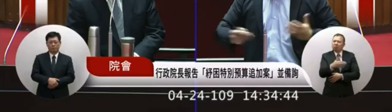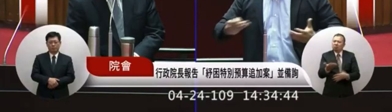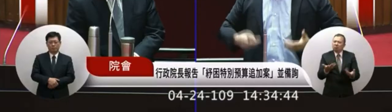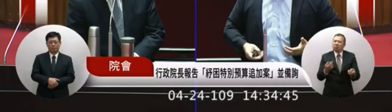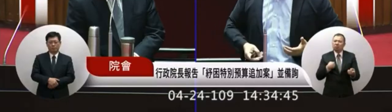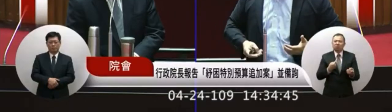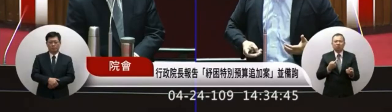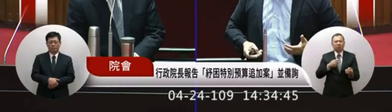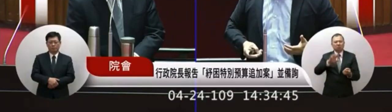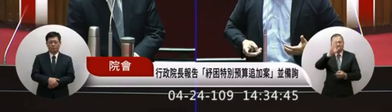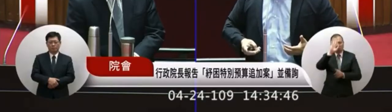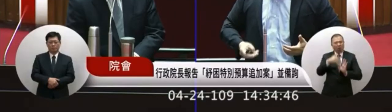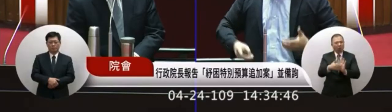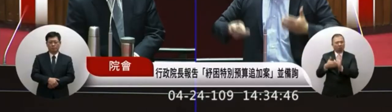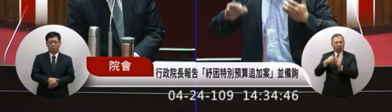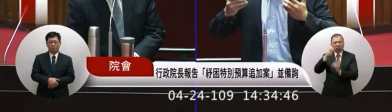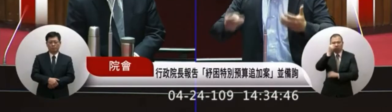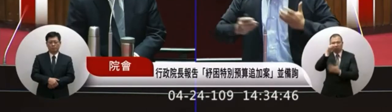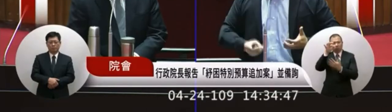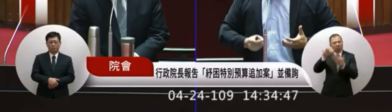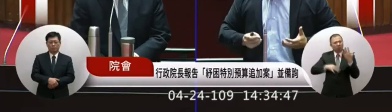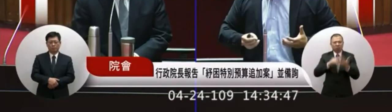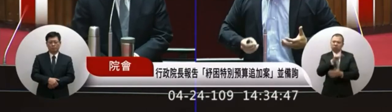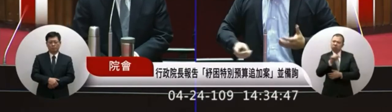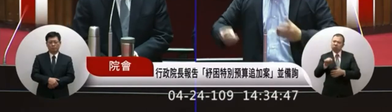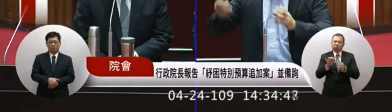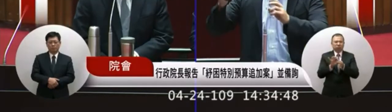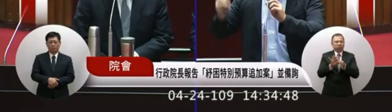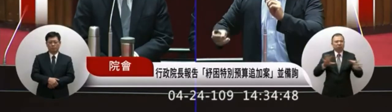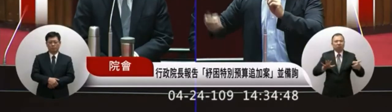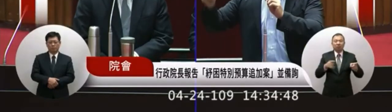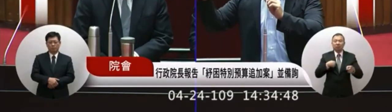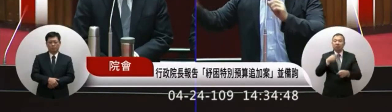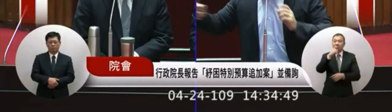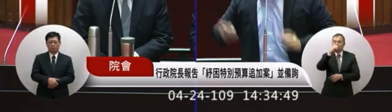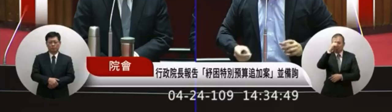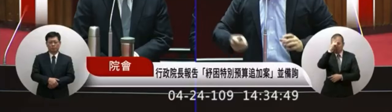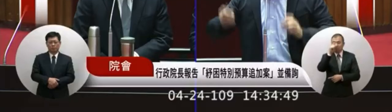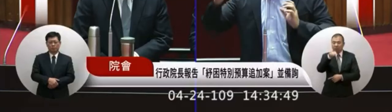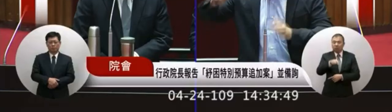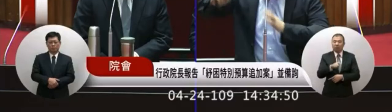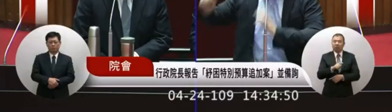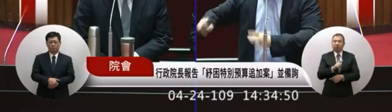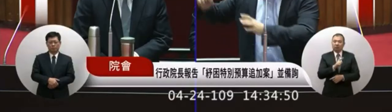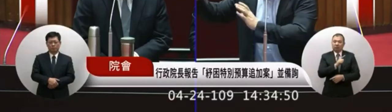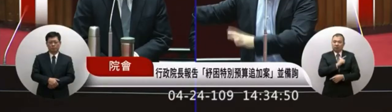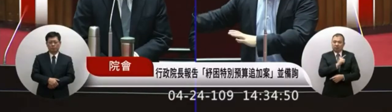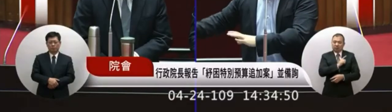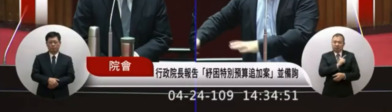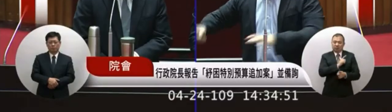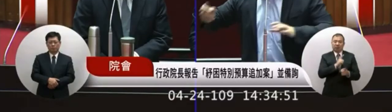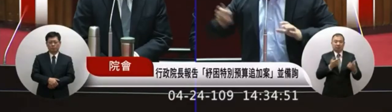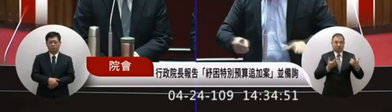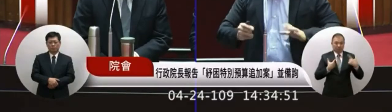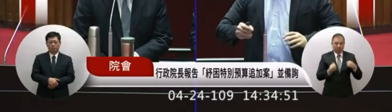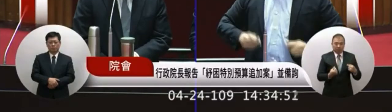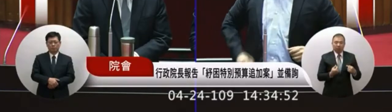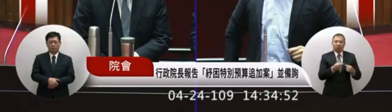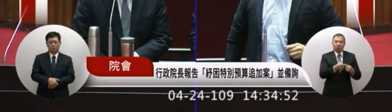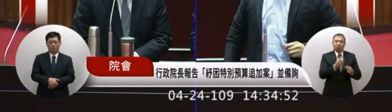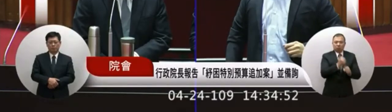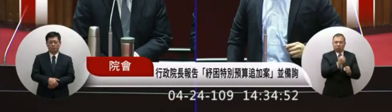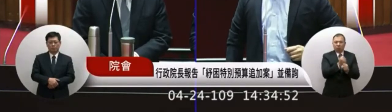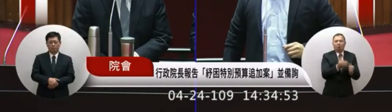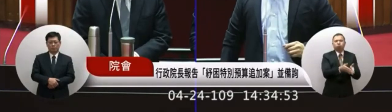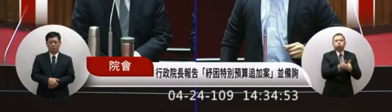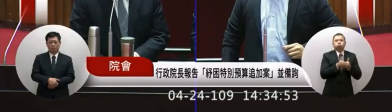这条例根本都无啥物关系啊。所以我是希望讲吼，应该伊这袂当甲伊本地想要做的代志，甲伊坑入来